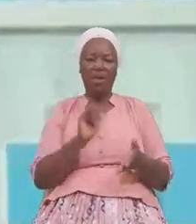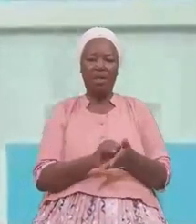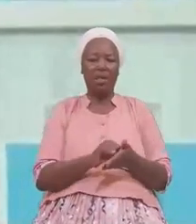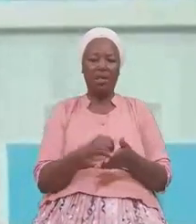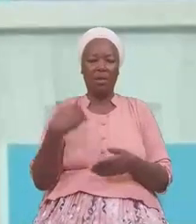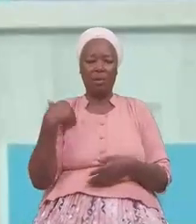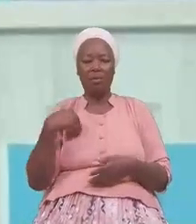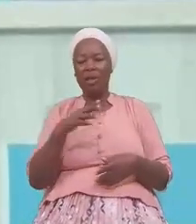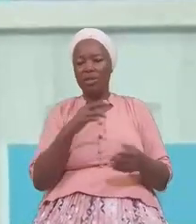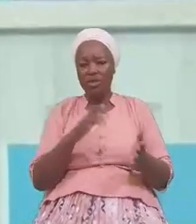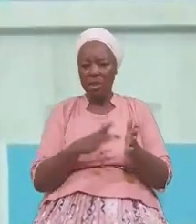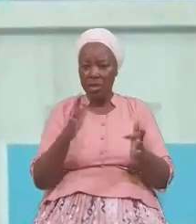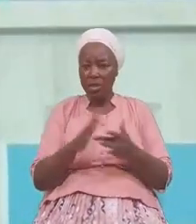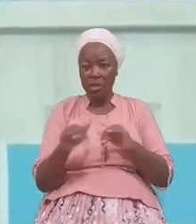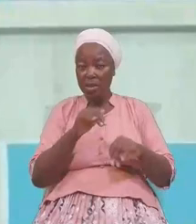Jésus